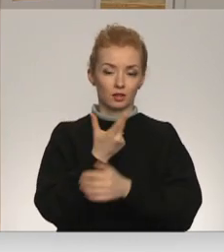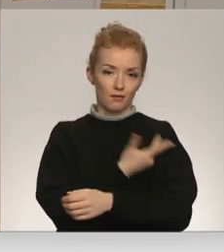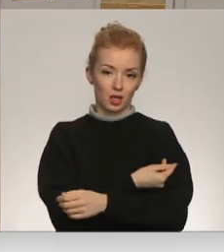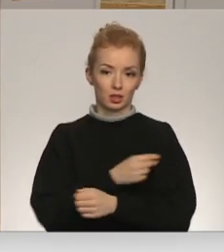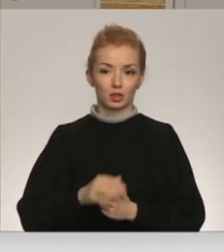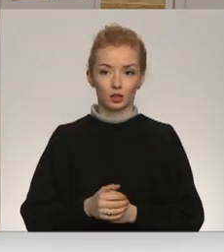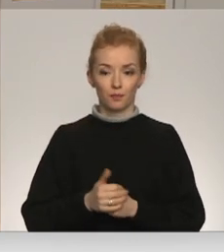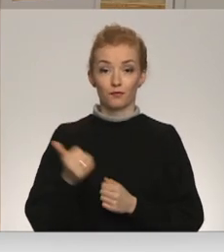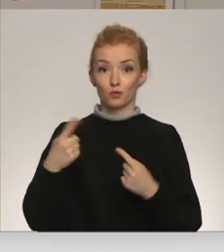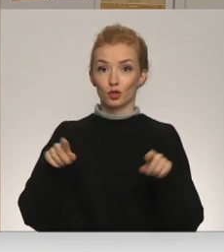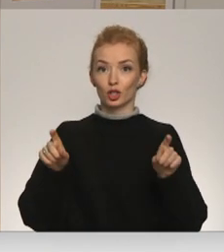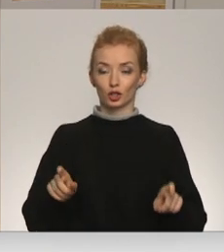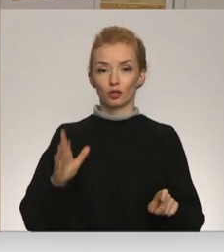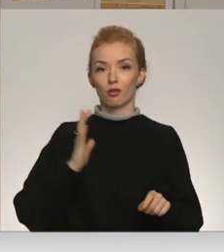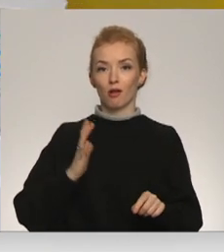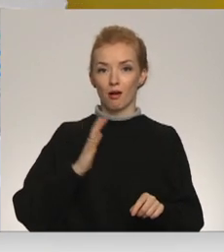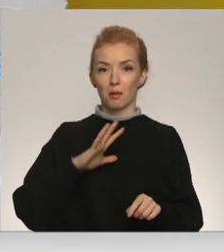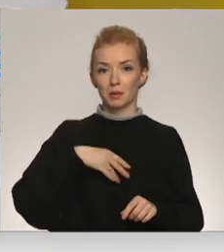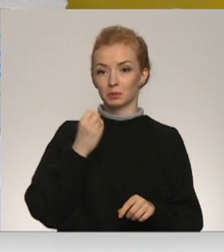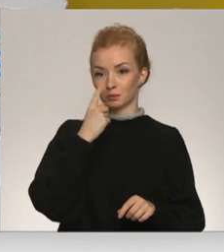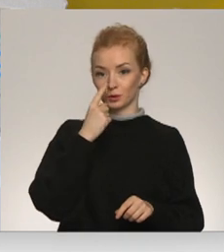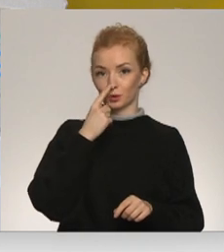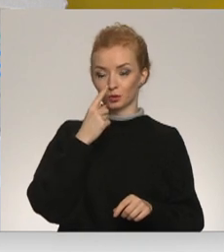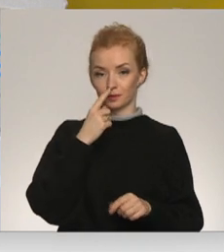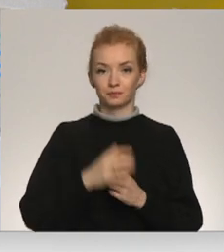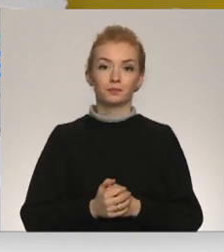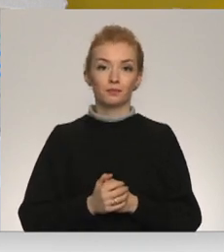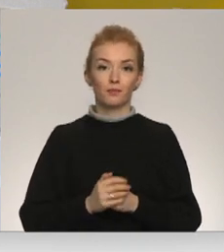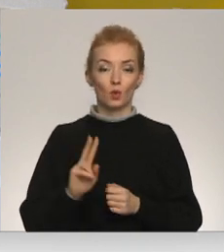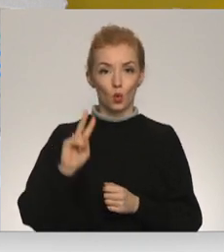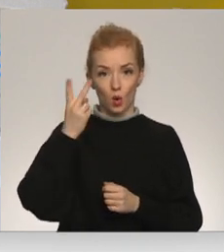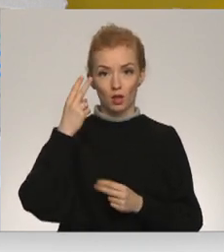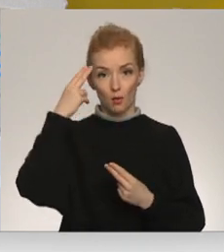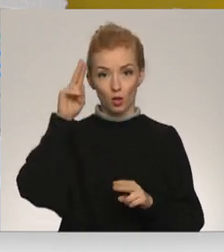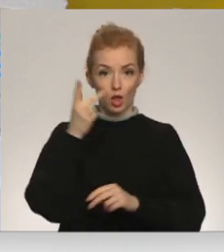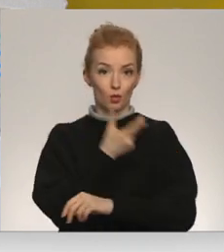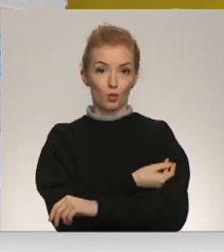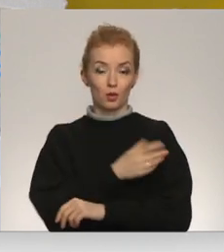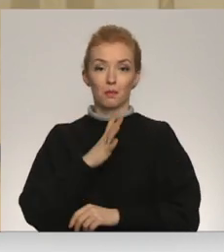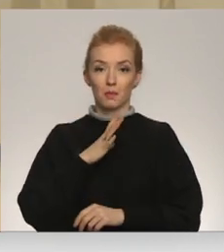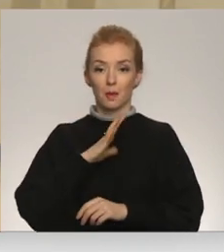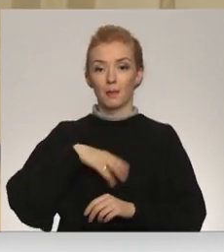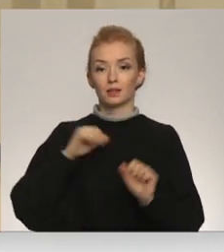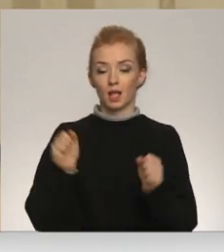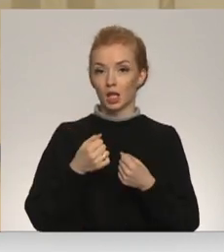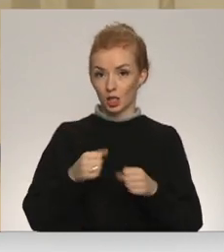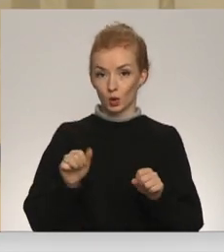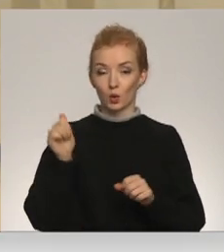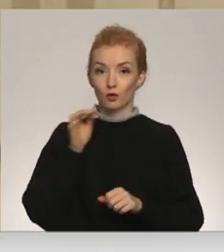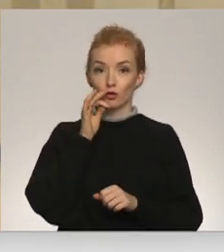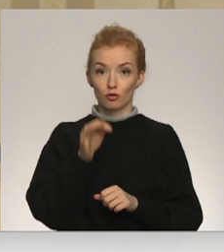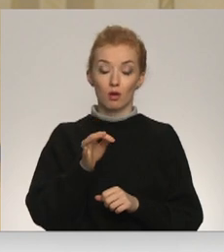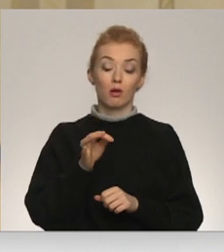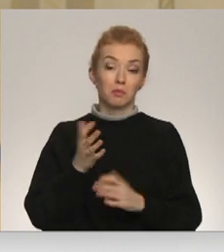paies 15 minūtes pēc trešās potes saņemšanas. Otrā modernas pote viņam bijusi drīz pēc Jāņiem. Ja